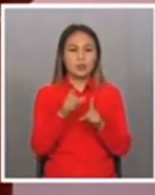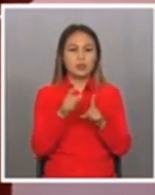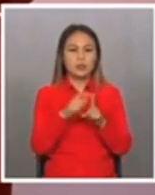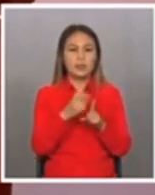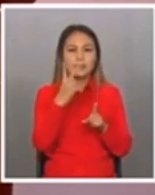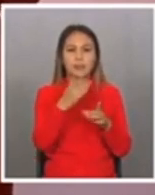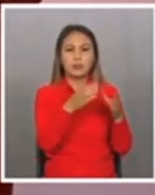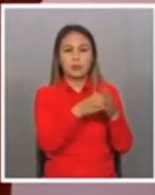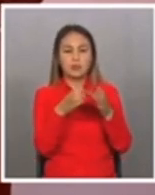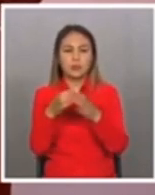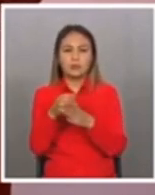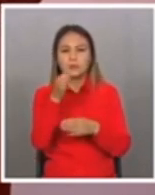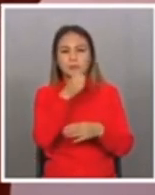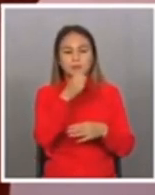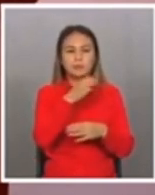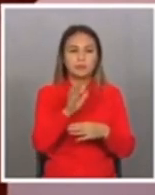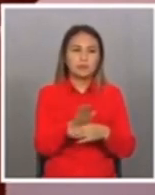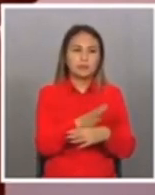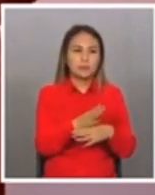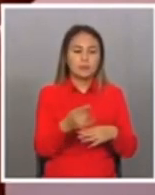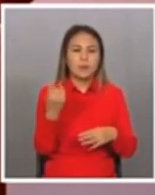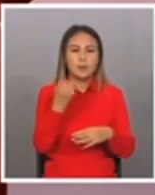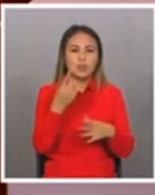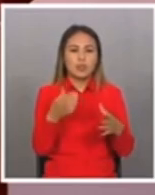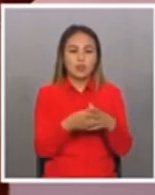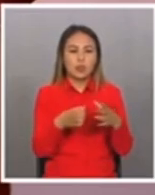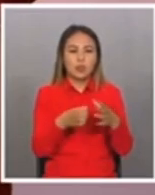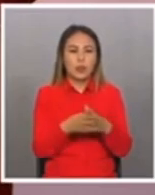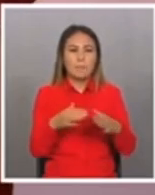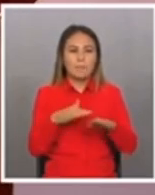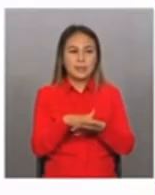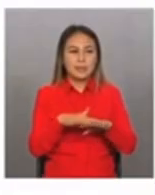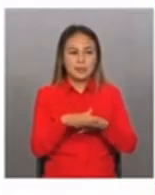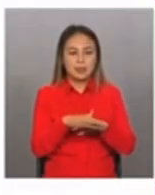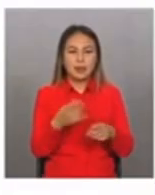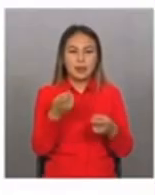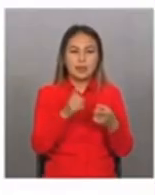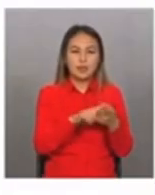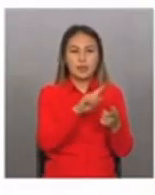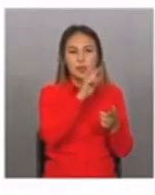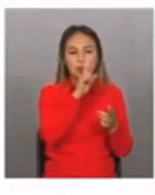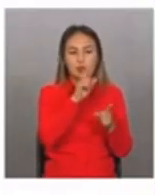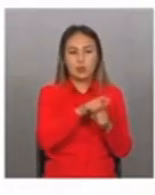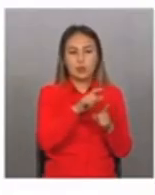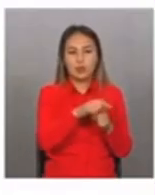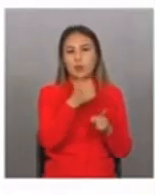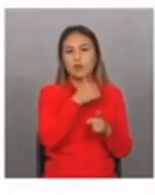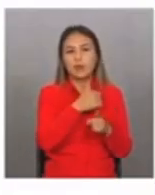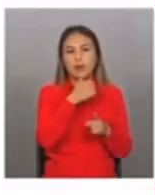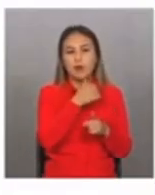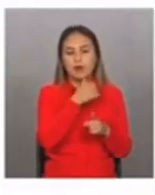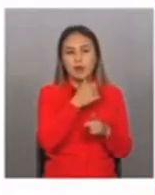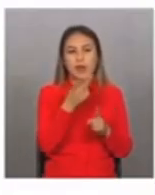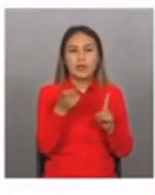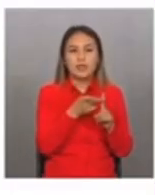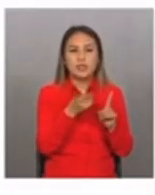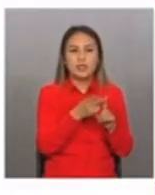топқа топтастырайық. Бірінші топқа математикаға қатысты сөздерді қояйық. Екінші